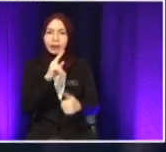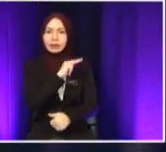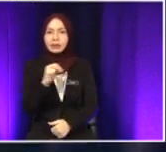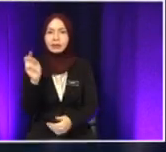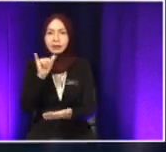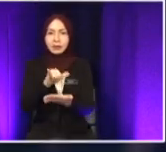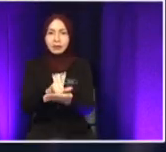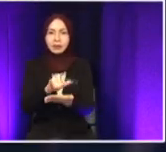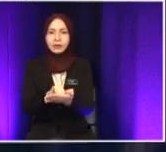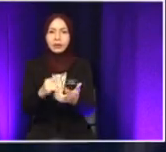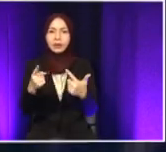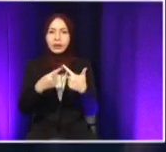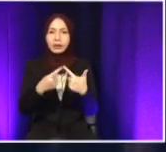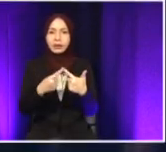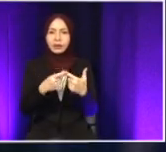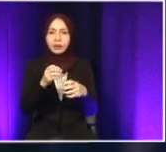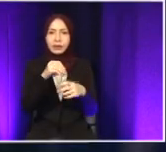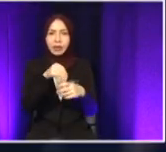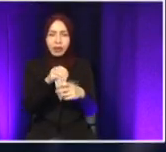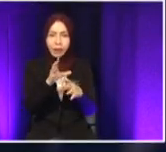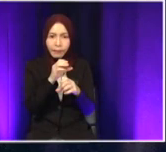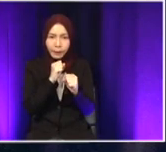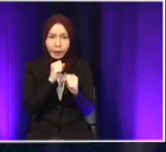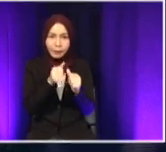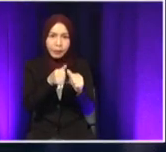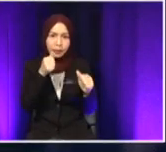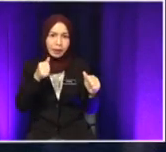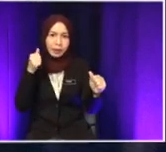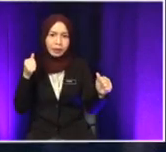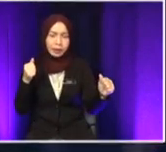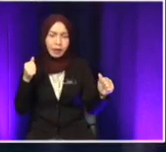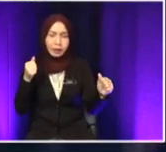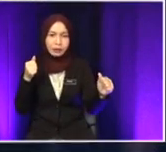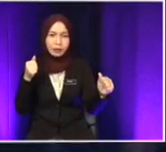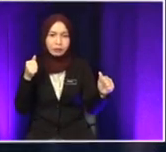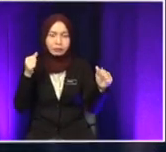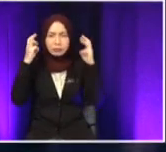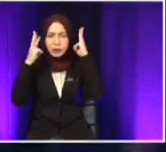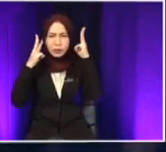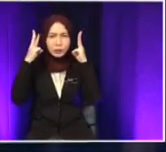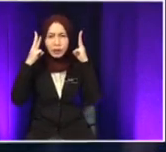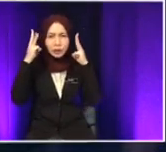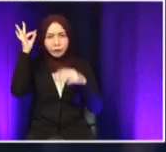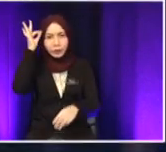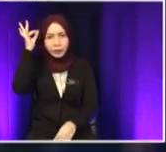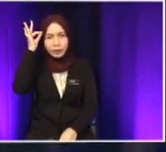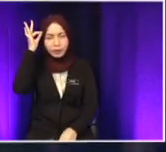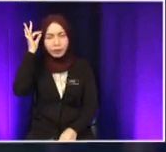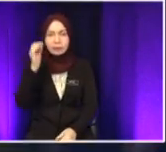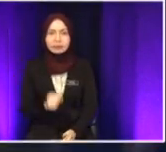dapat mengelakkan Minda dan jiwa Iman hari ini